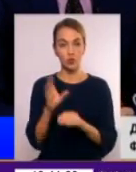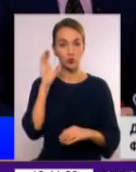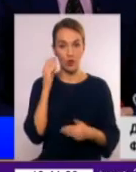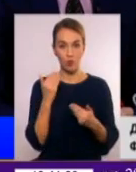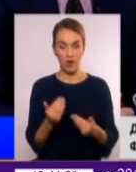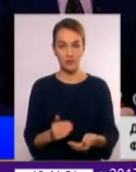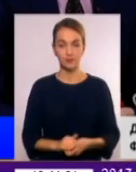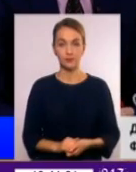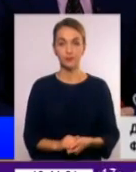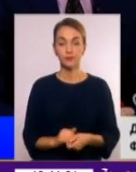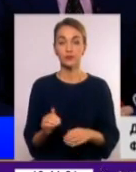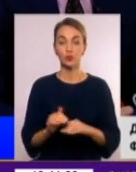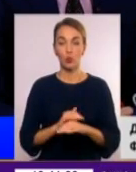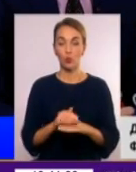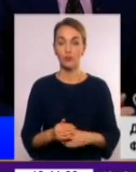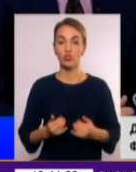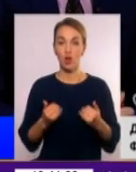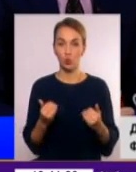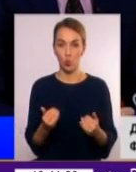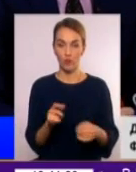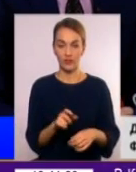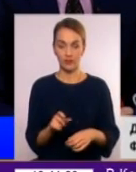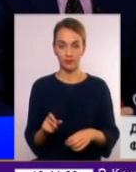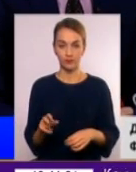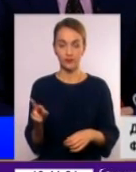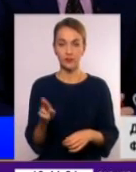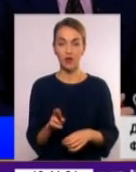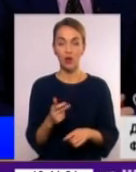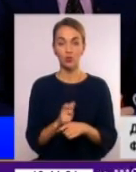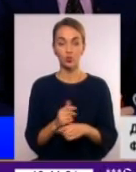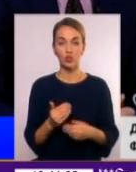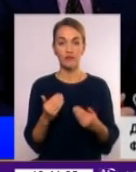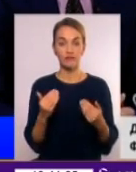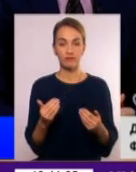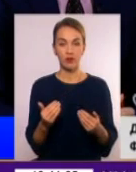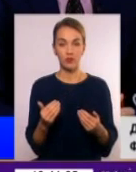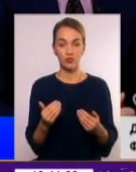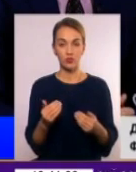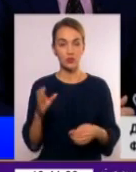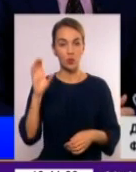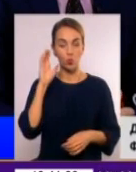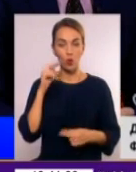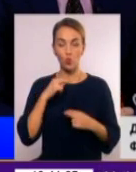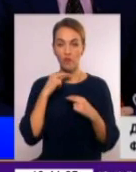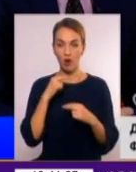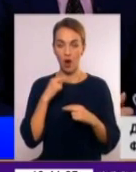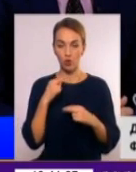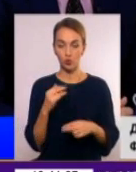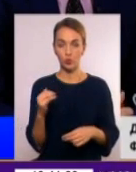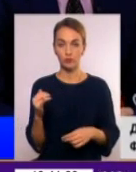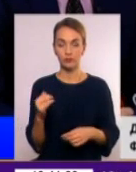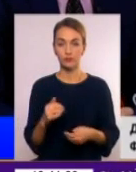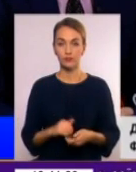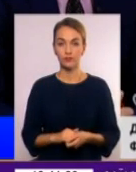вас. Доброго, шановні. Я дуже вас завжди слухаю уважно.